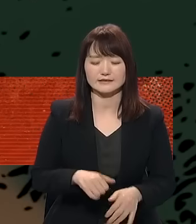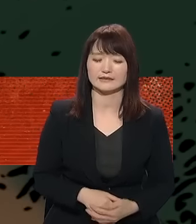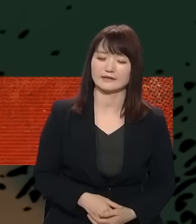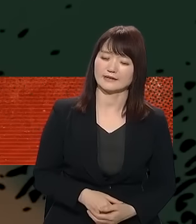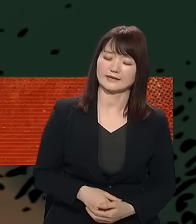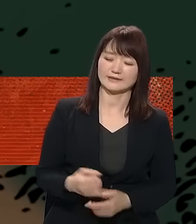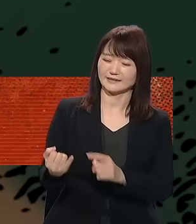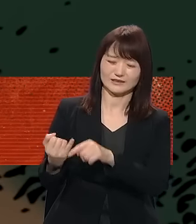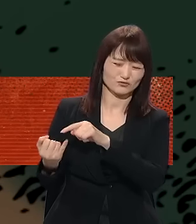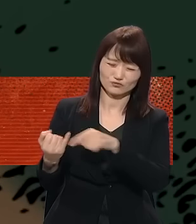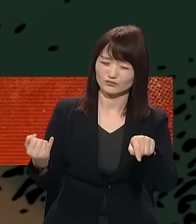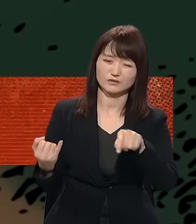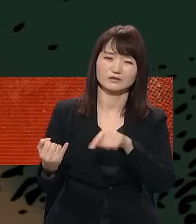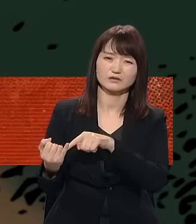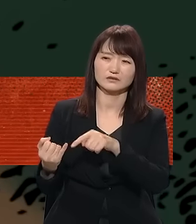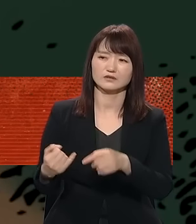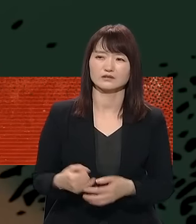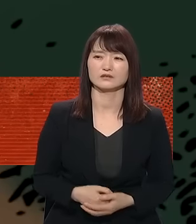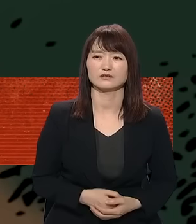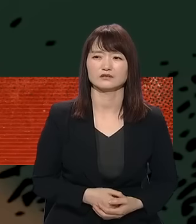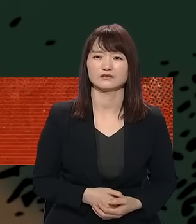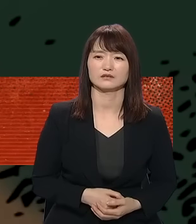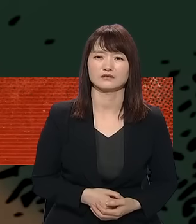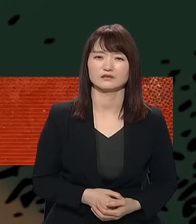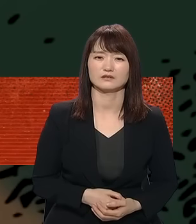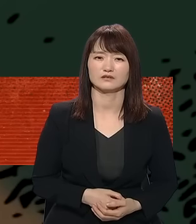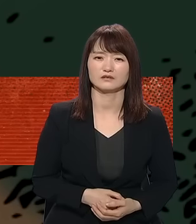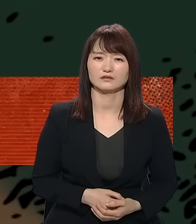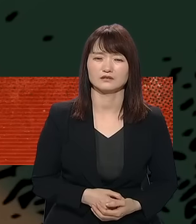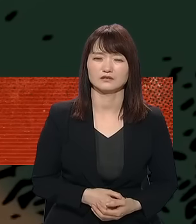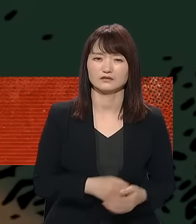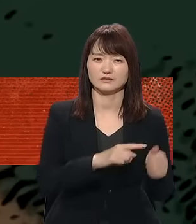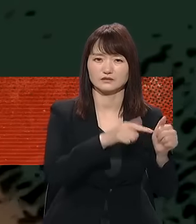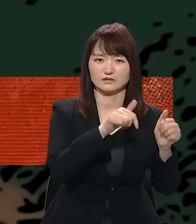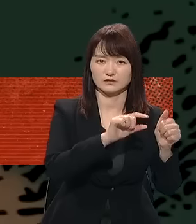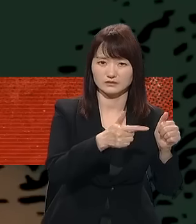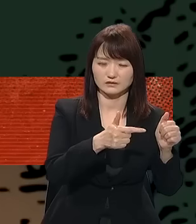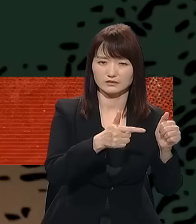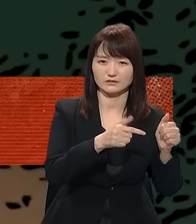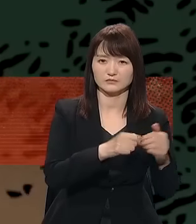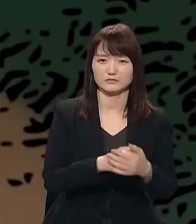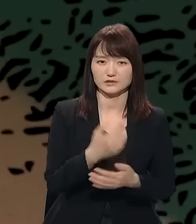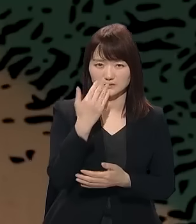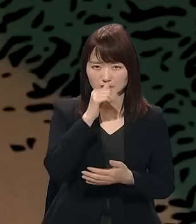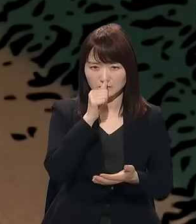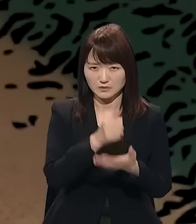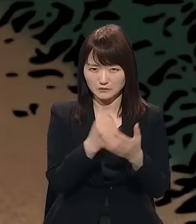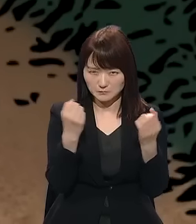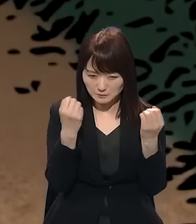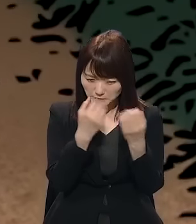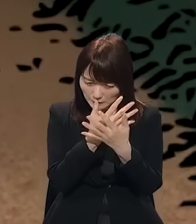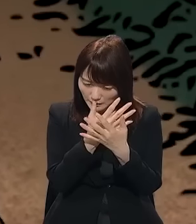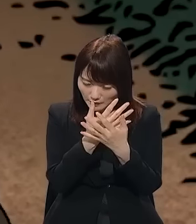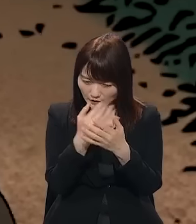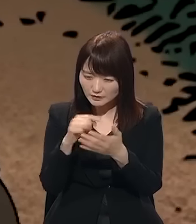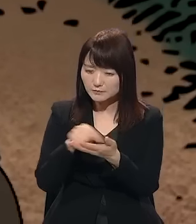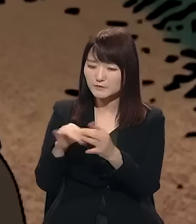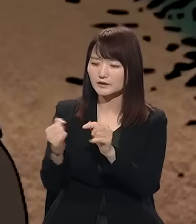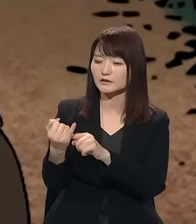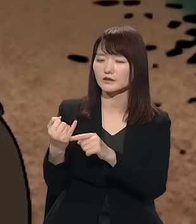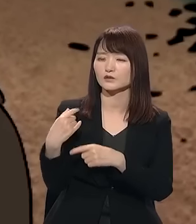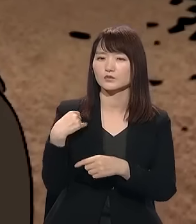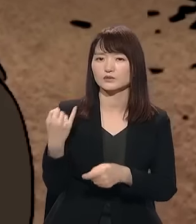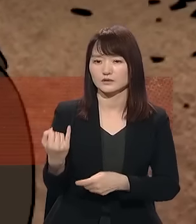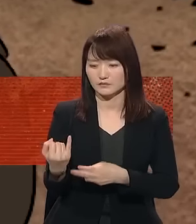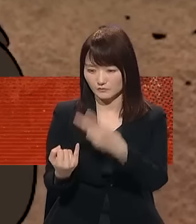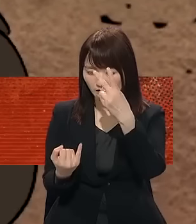아예 죽여 버리자이 짓을 했다는 거군요네 권씨는 범행을 성범죄로 위장하고 피해자에게 옷을 벗어라 윽박을 질렀고